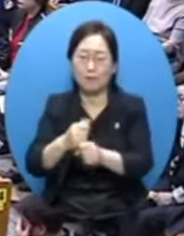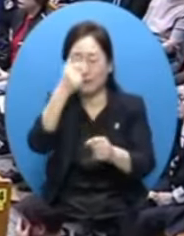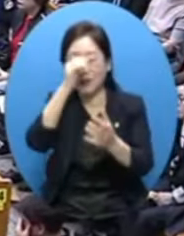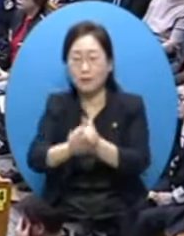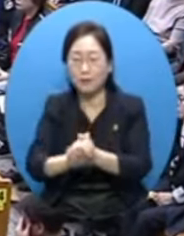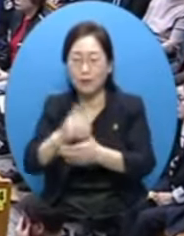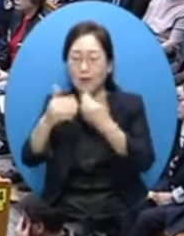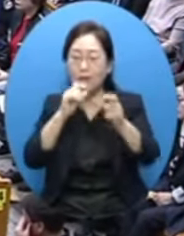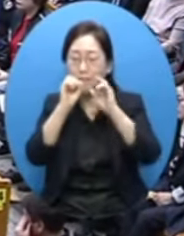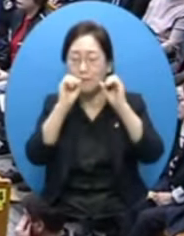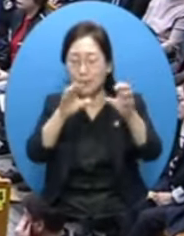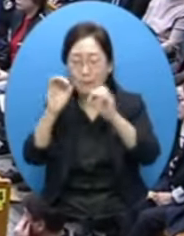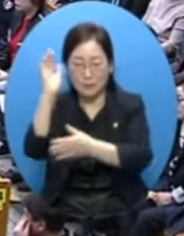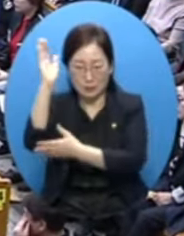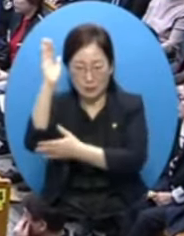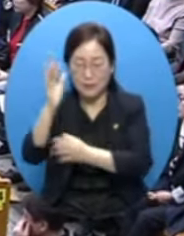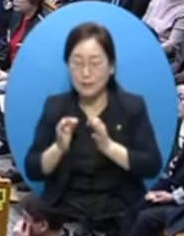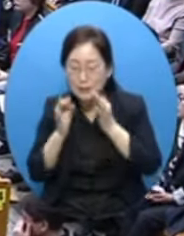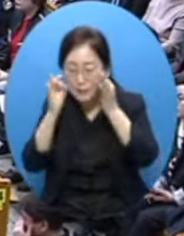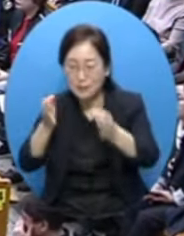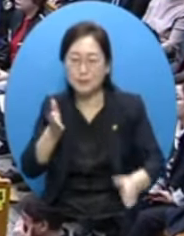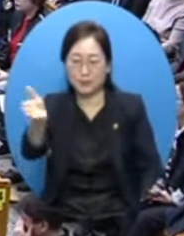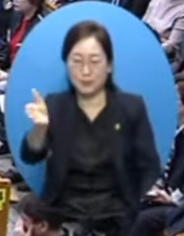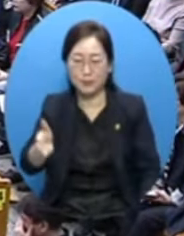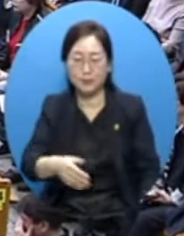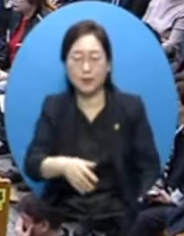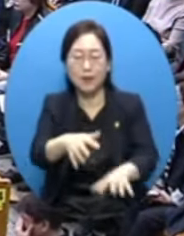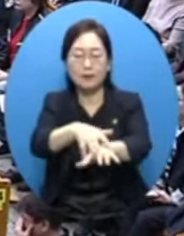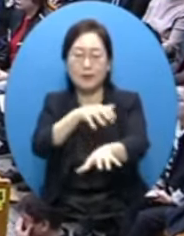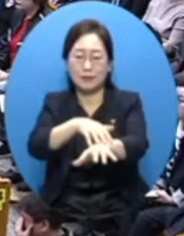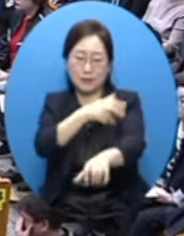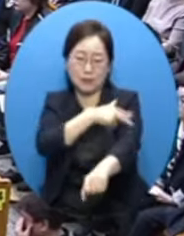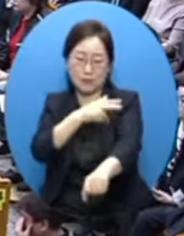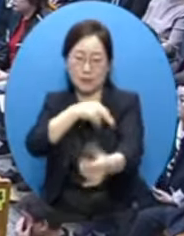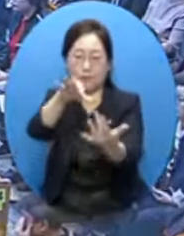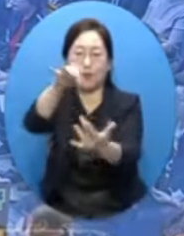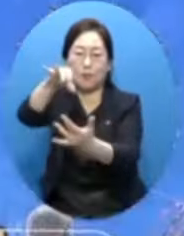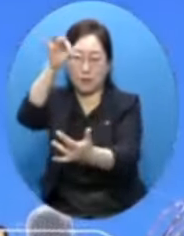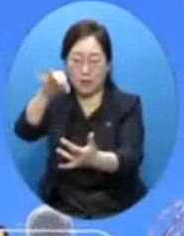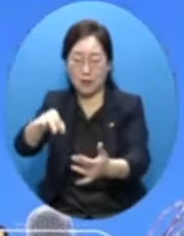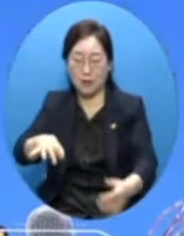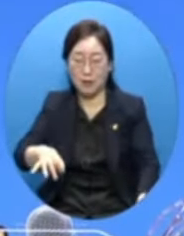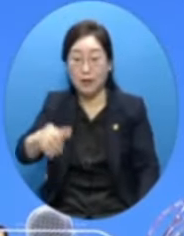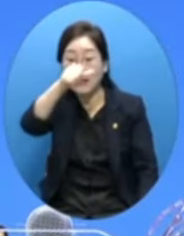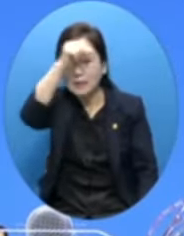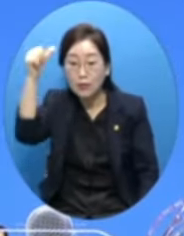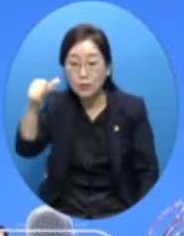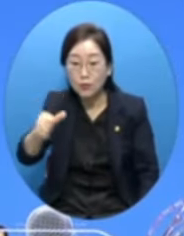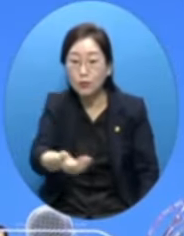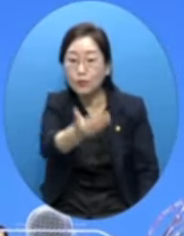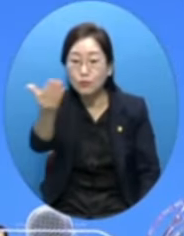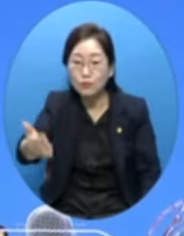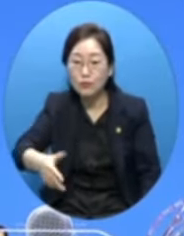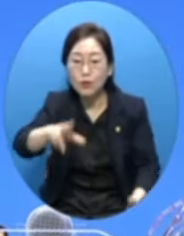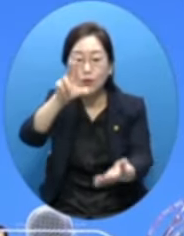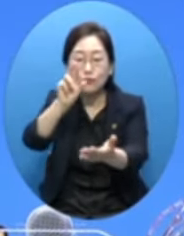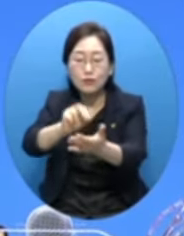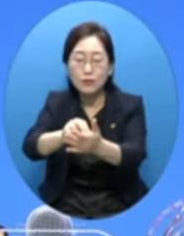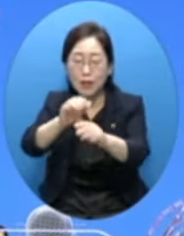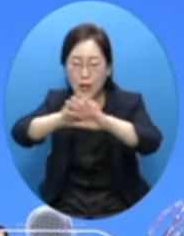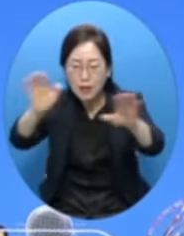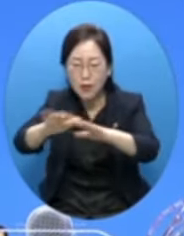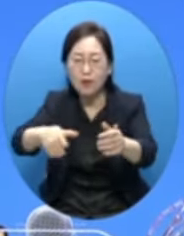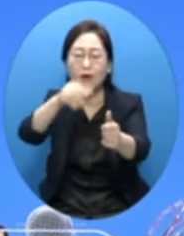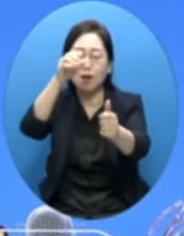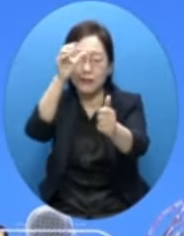것에 우리는 힘쓰겠습니다. 그리고 재직들을 세운 것입니다. 교회 장로님들은 문제를 해결하라고 세워놓은 것입니다. 문제가